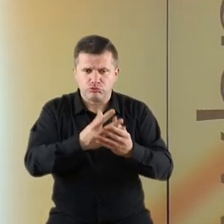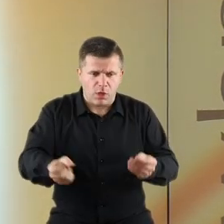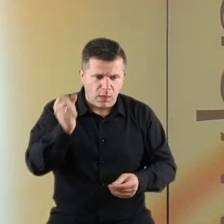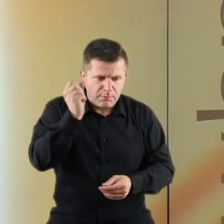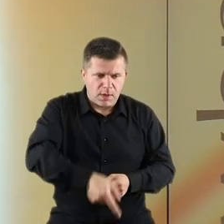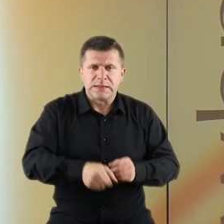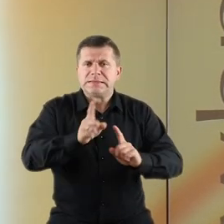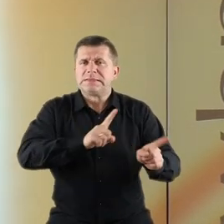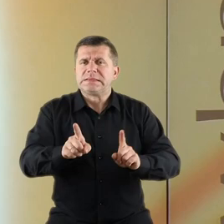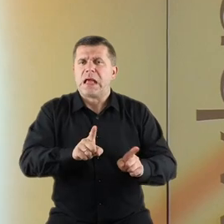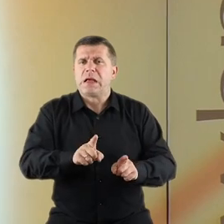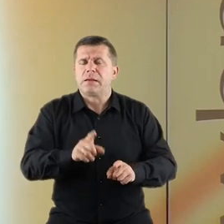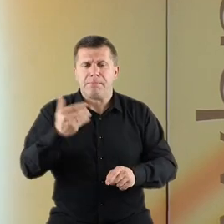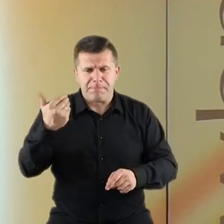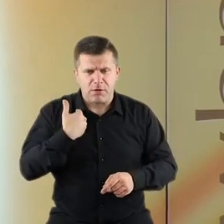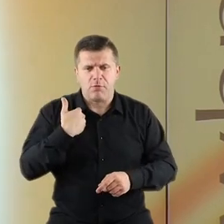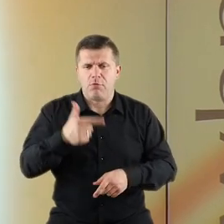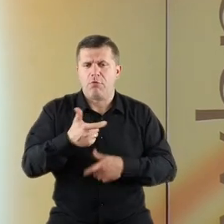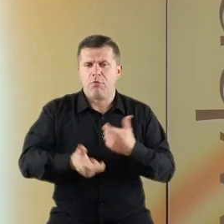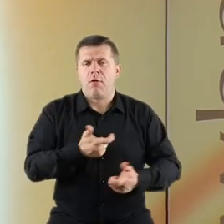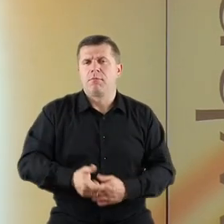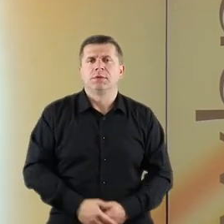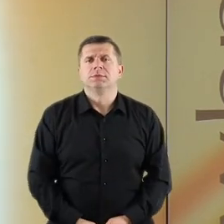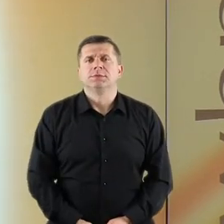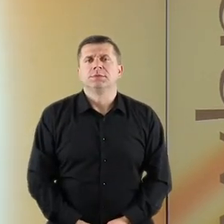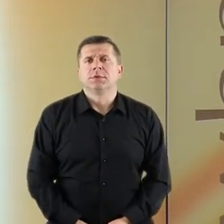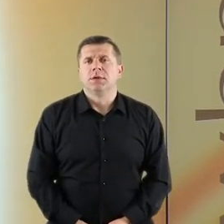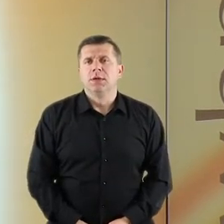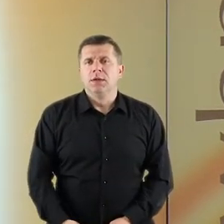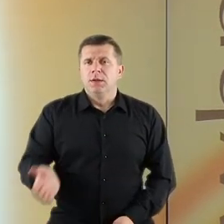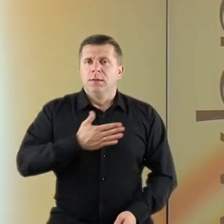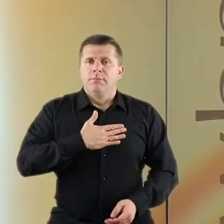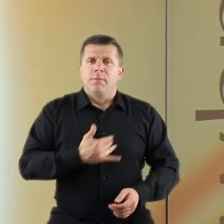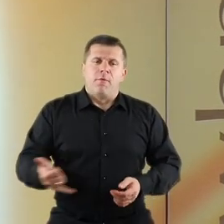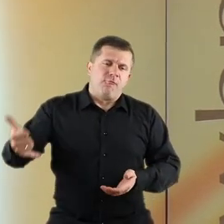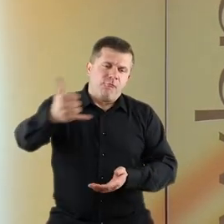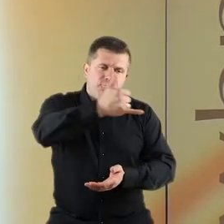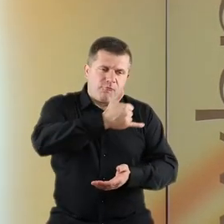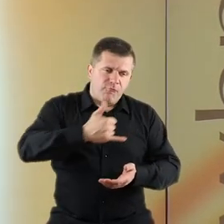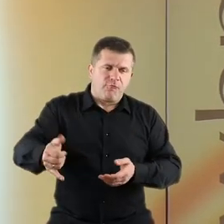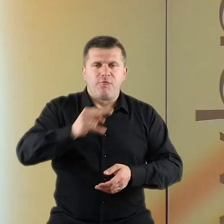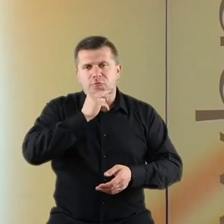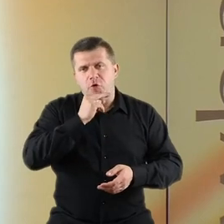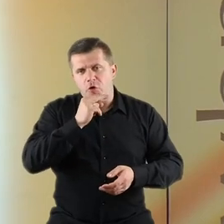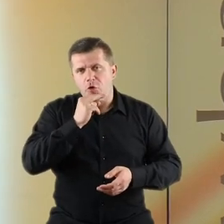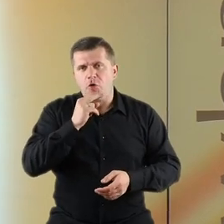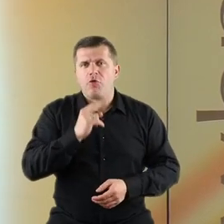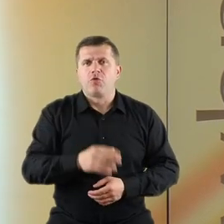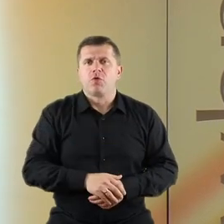znak to że urok miał miejsce mamy polewanie kropienie nacieranie wodą dla